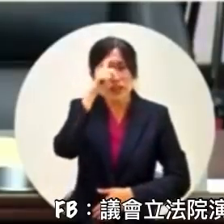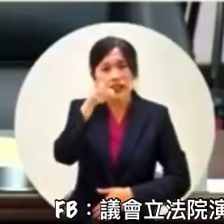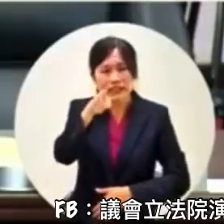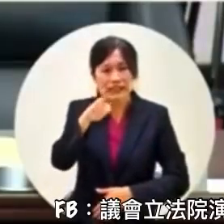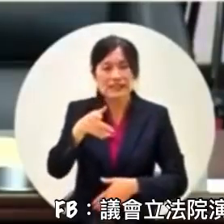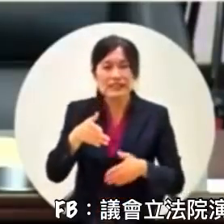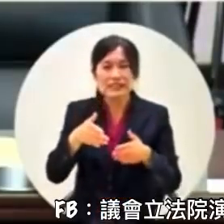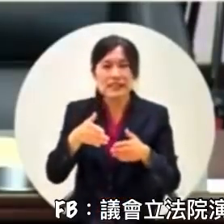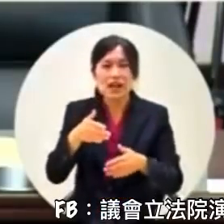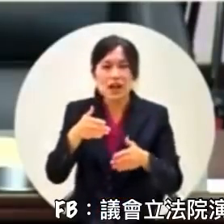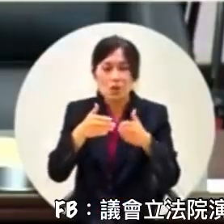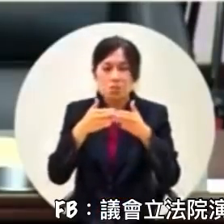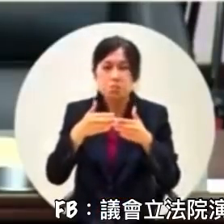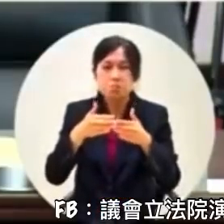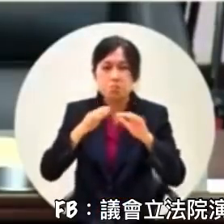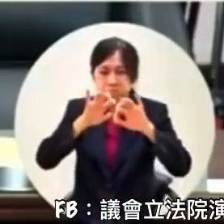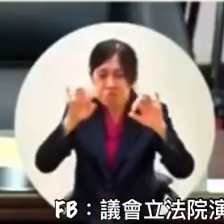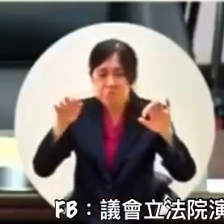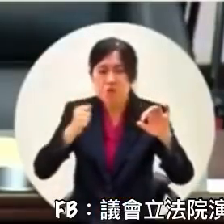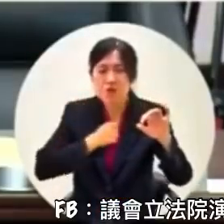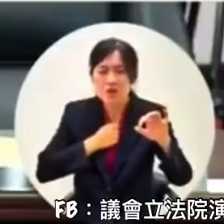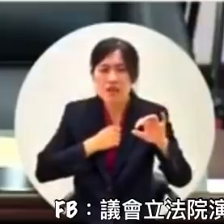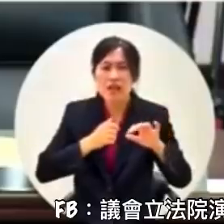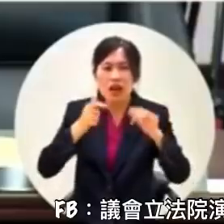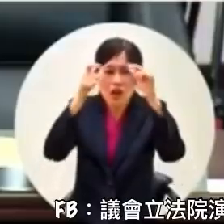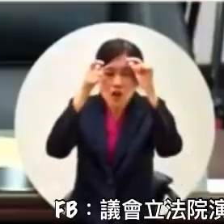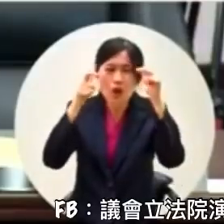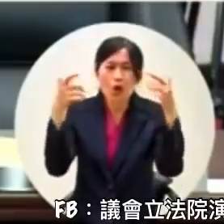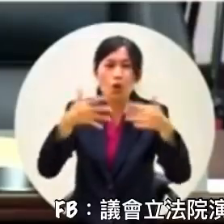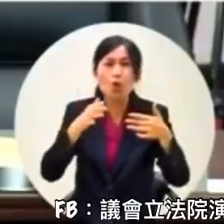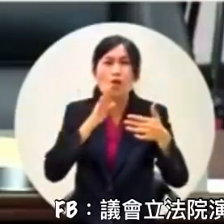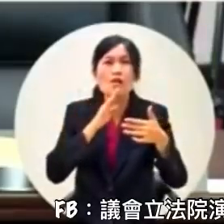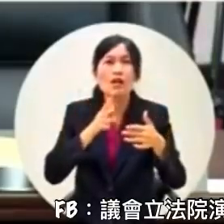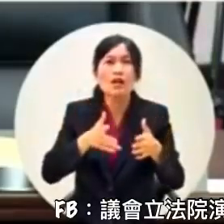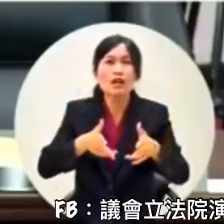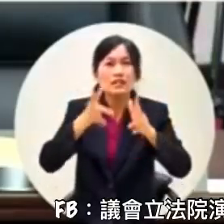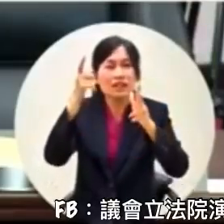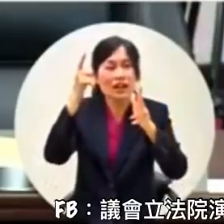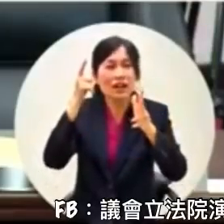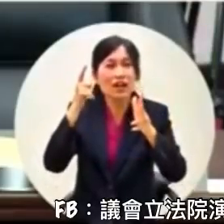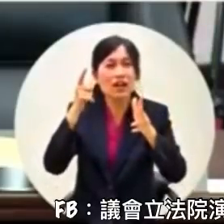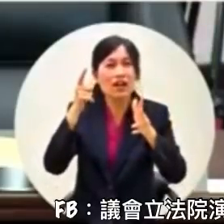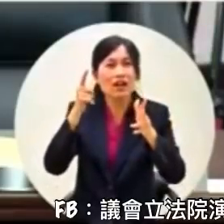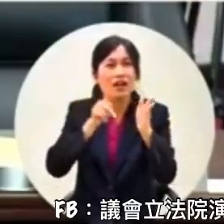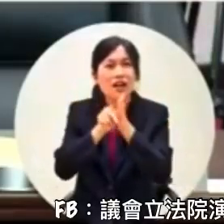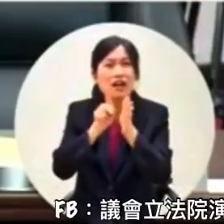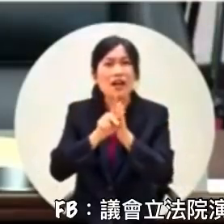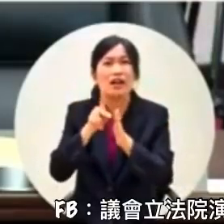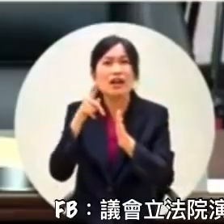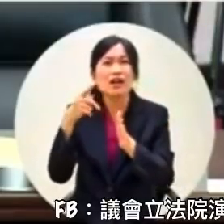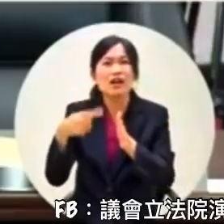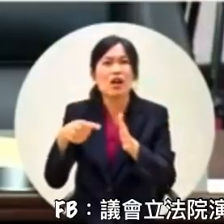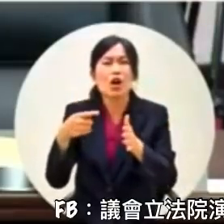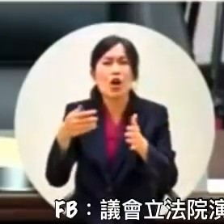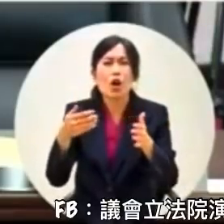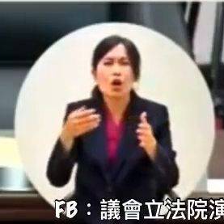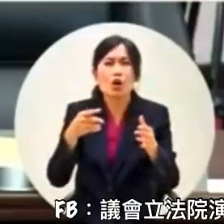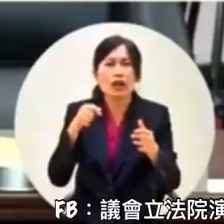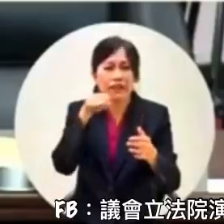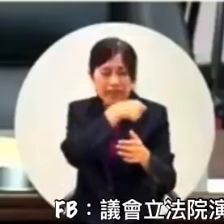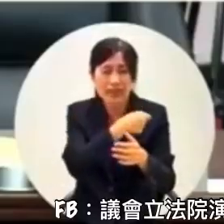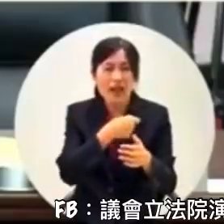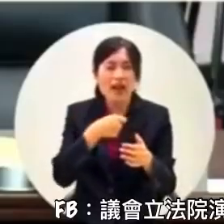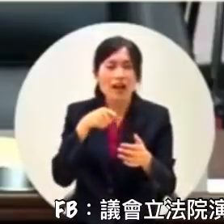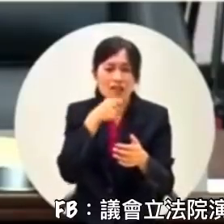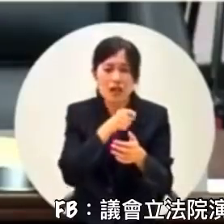吼。所以最后我还是说，大家侨科半导体是现在中美整个对抗，我们高台湾是很受益。我们知道要掌握